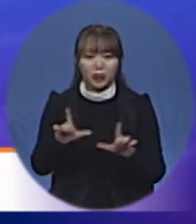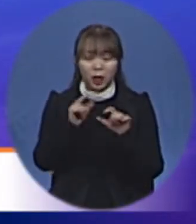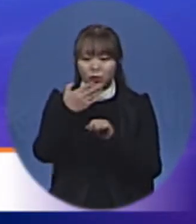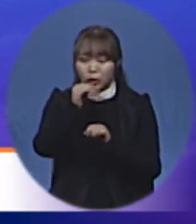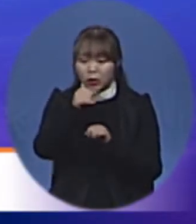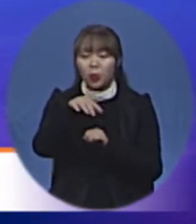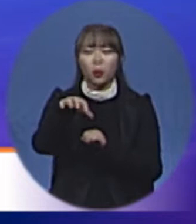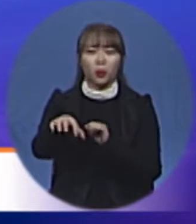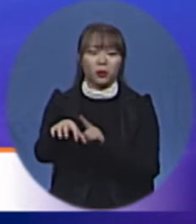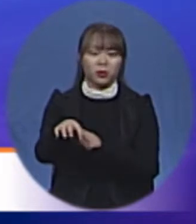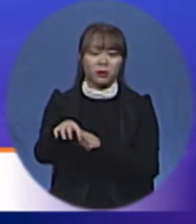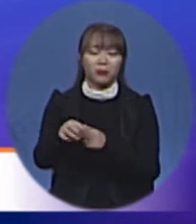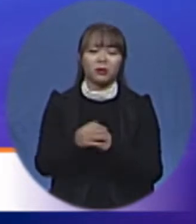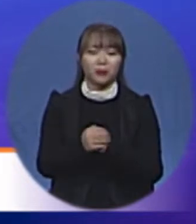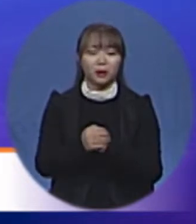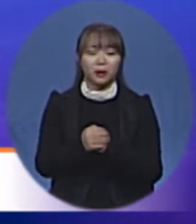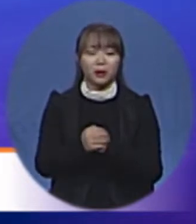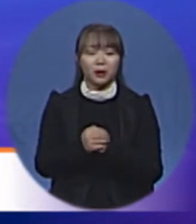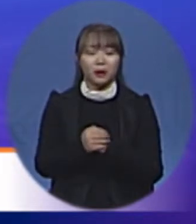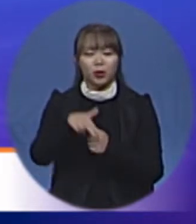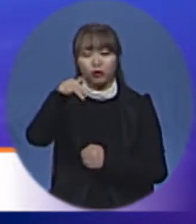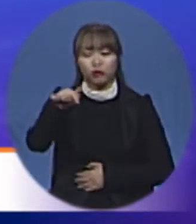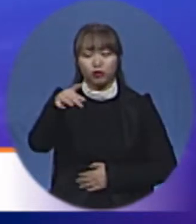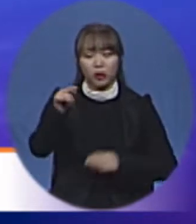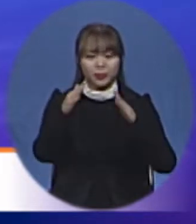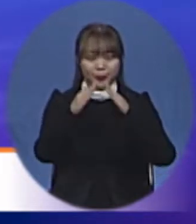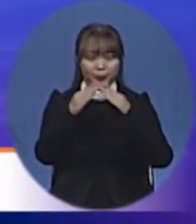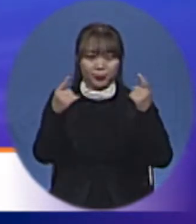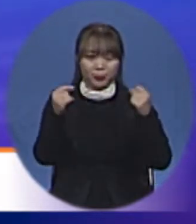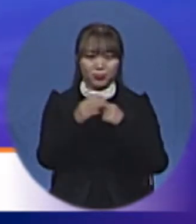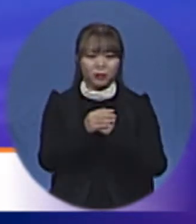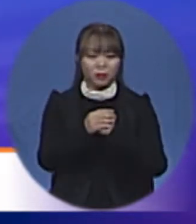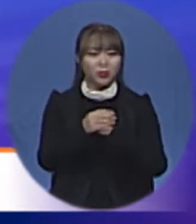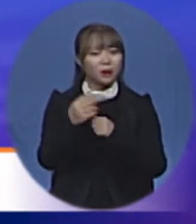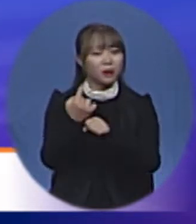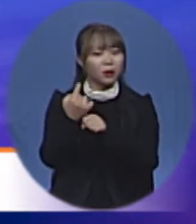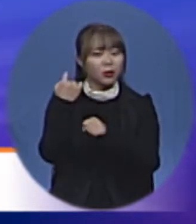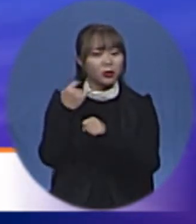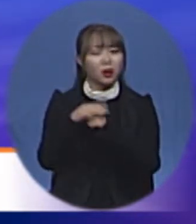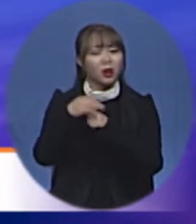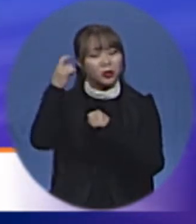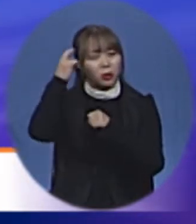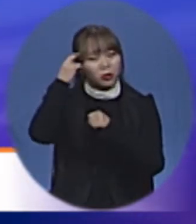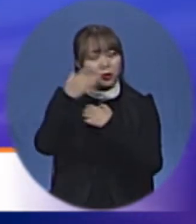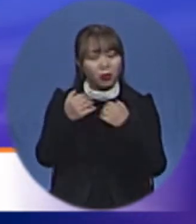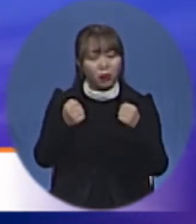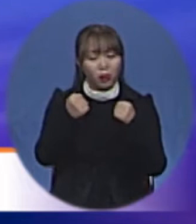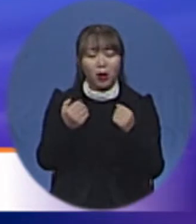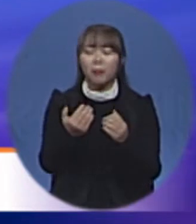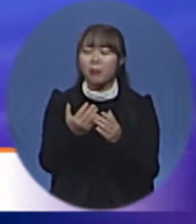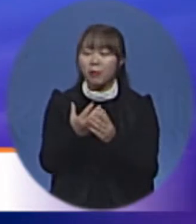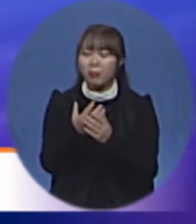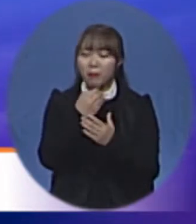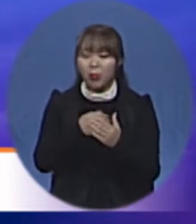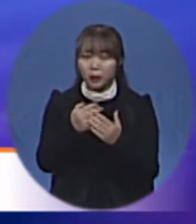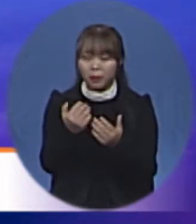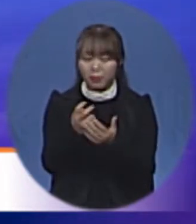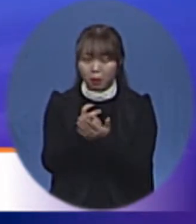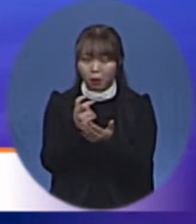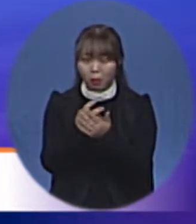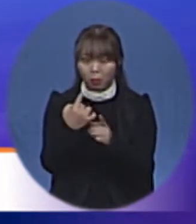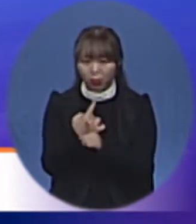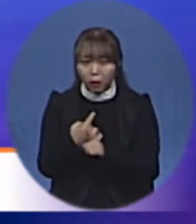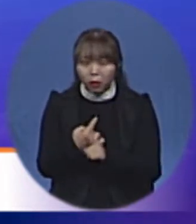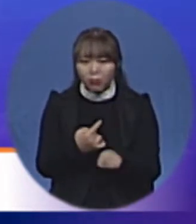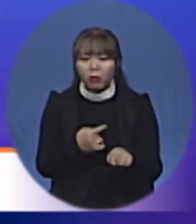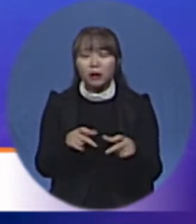있는 거주지입니다. 즉 주거인데요. 지난해 정신건강복지법이 개정되면서 정신장애인들의 이 주거지원